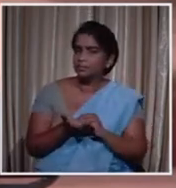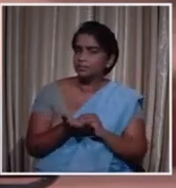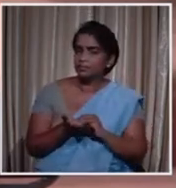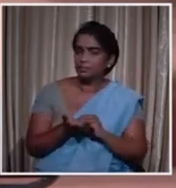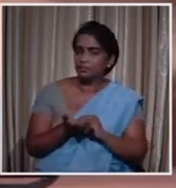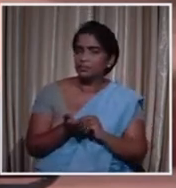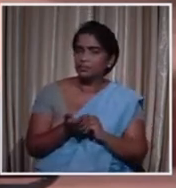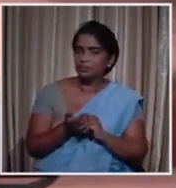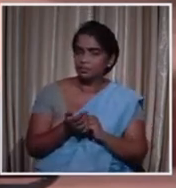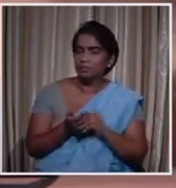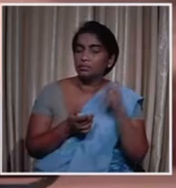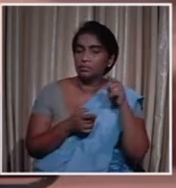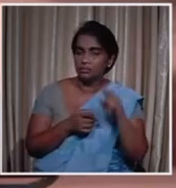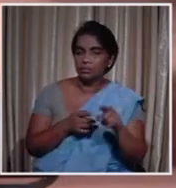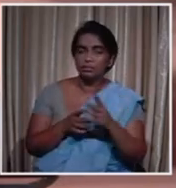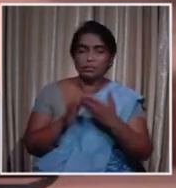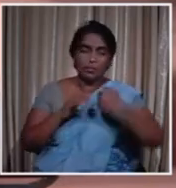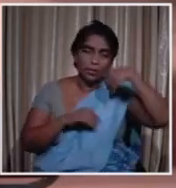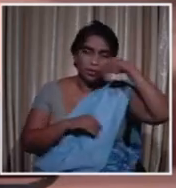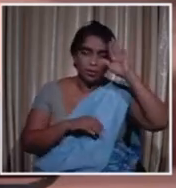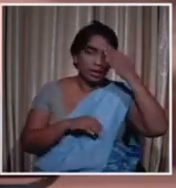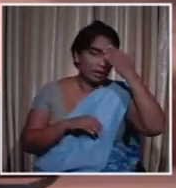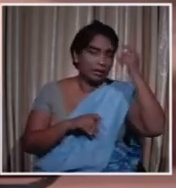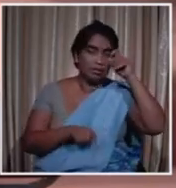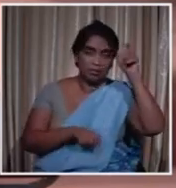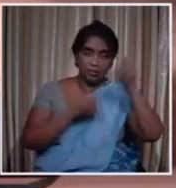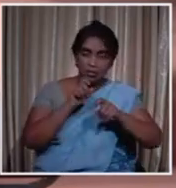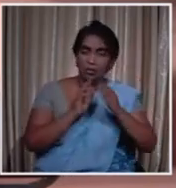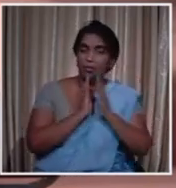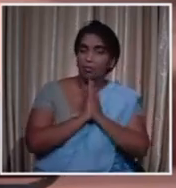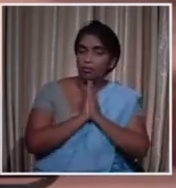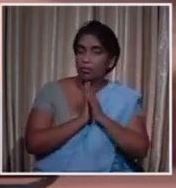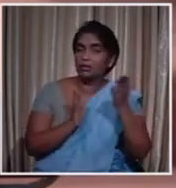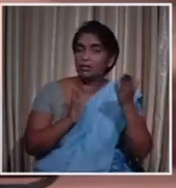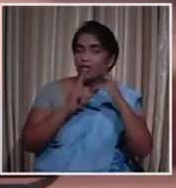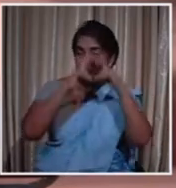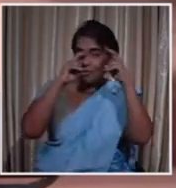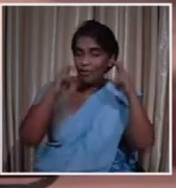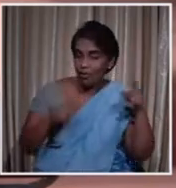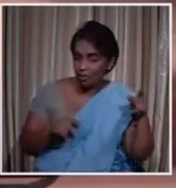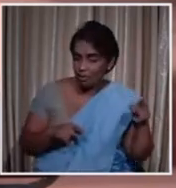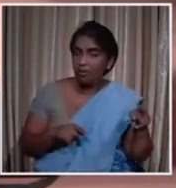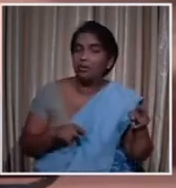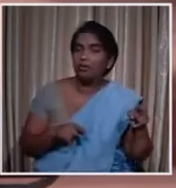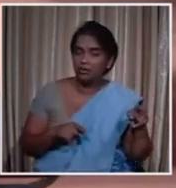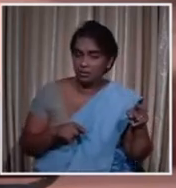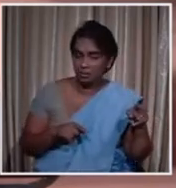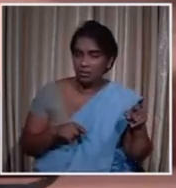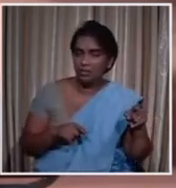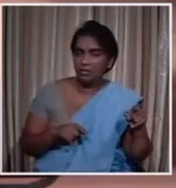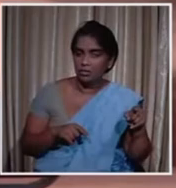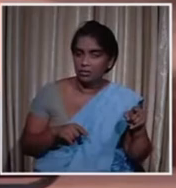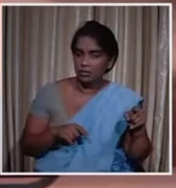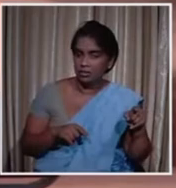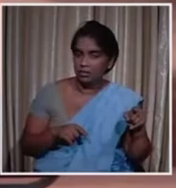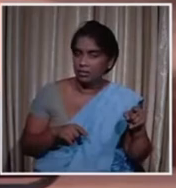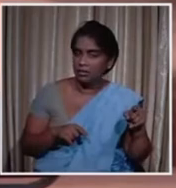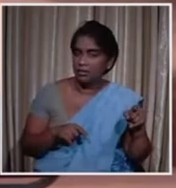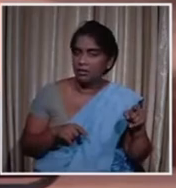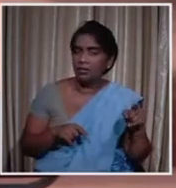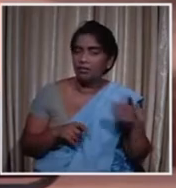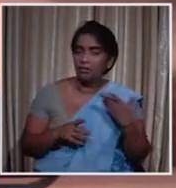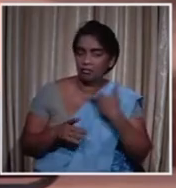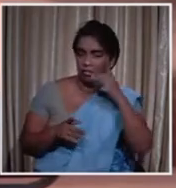அவர்கள் தமிழர்கள் சைவர்கள் வழிபட்டு வந்த இடத்திலே, அந்த பிள்ளையாருடைய இடத்திலே வலுக்கட்டாயமாக புத்தர் சிலையை வைத்தார்கள்.